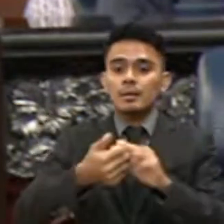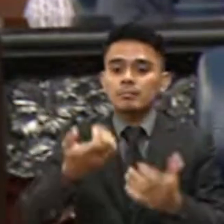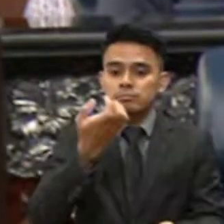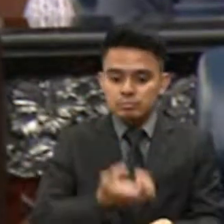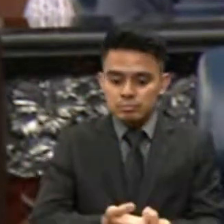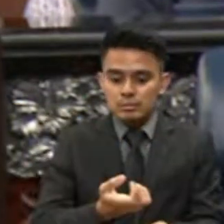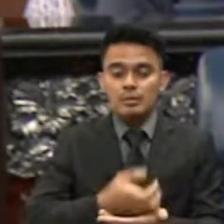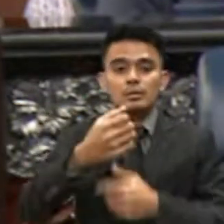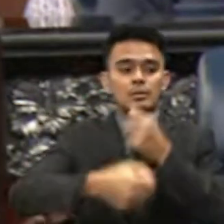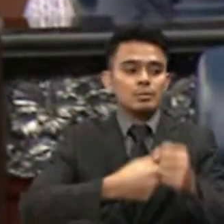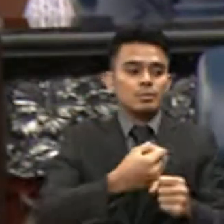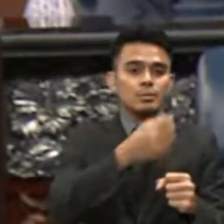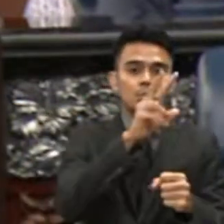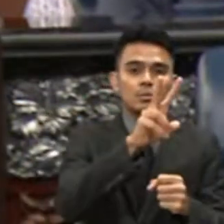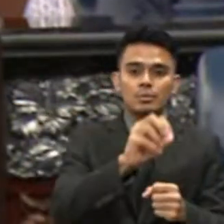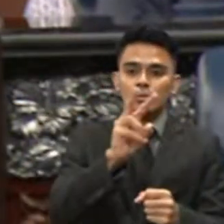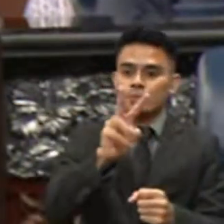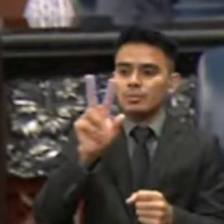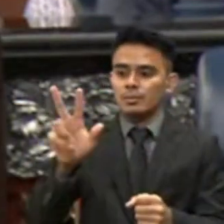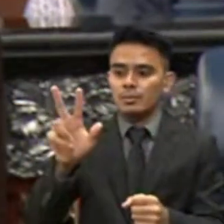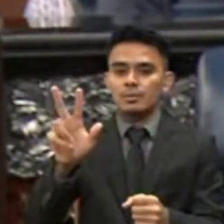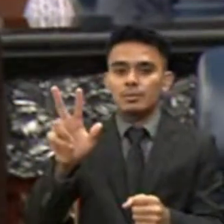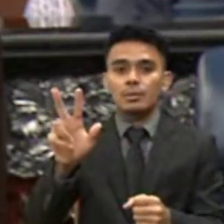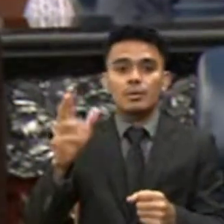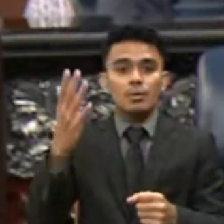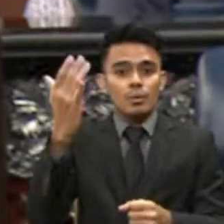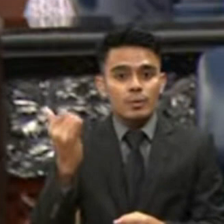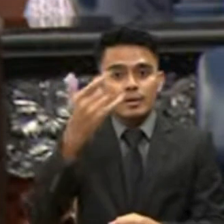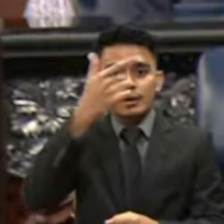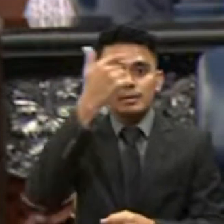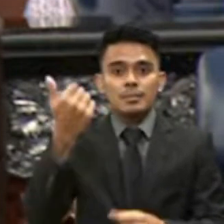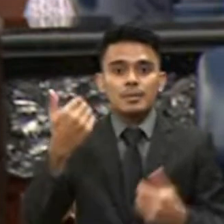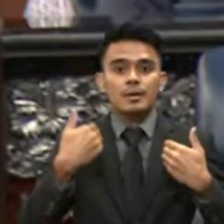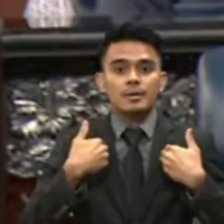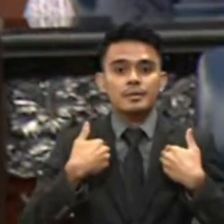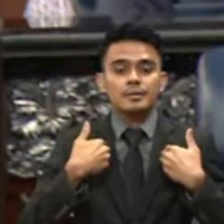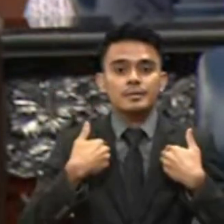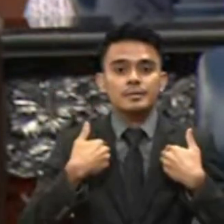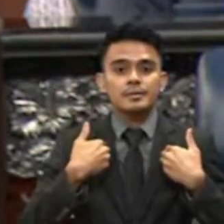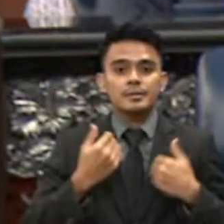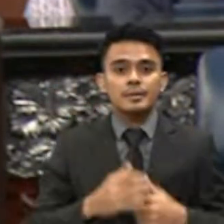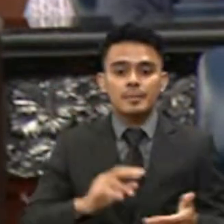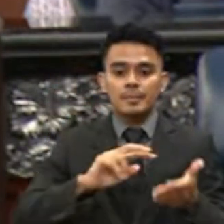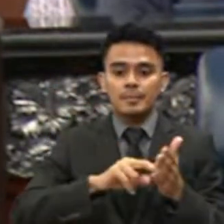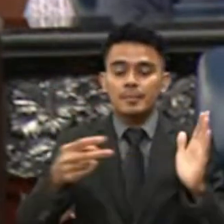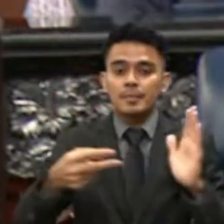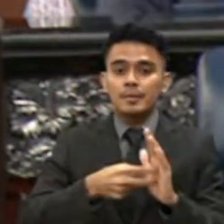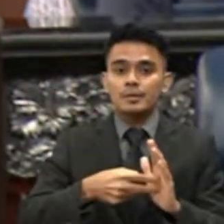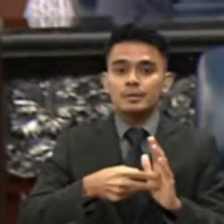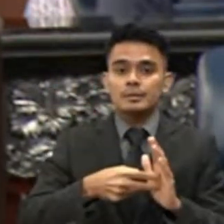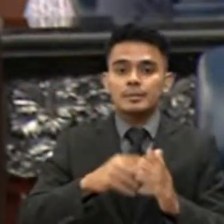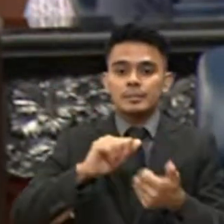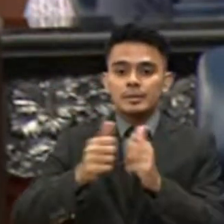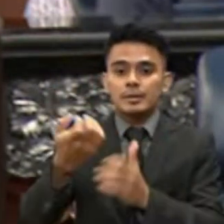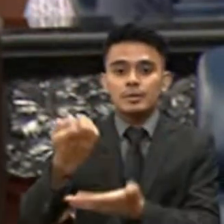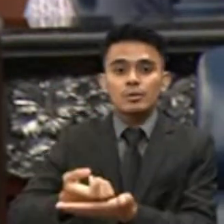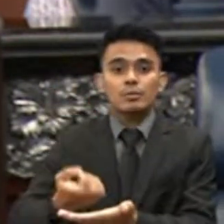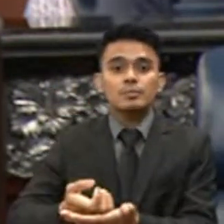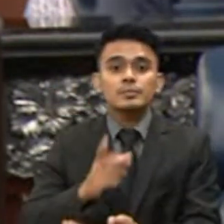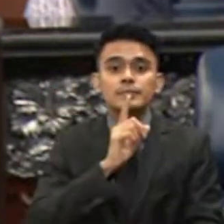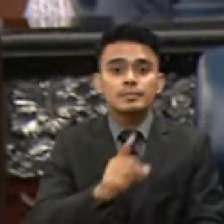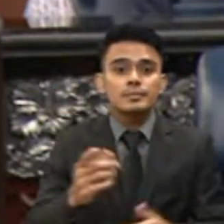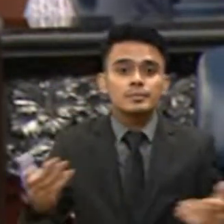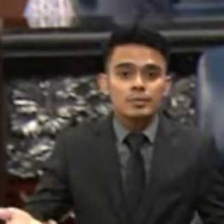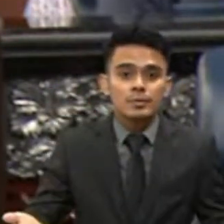pada 2023 Hal ini berdasarkan takrifan kegawatan kemenistan ekonomi secara teknikal adalah